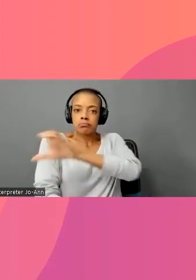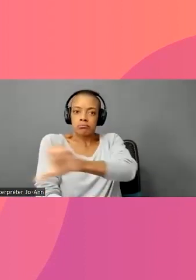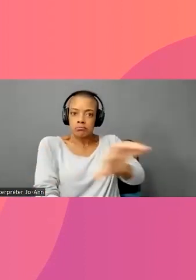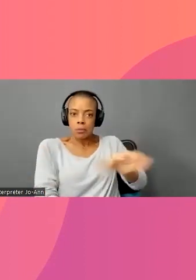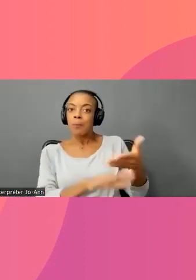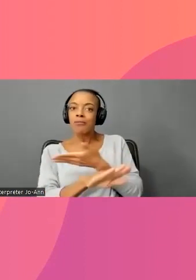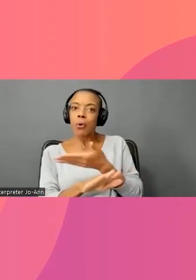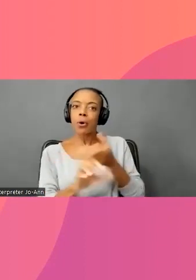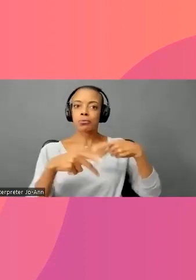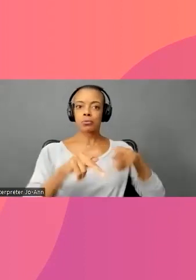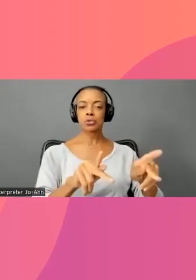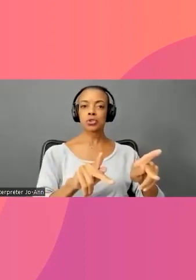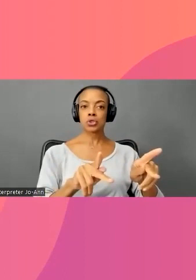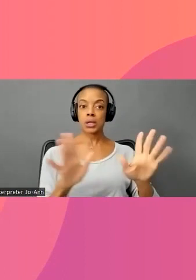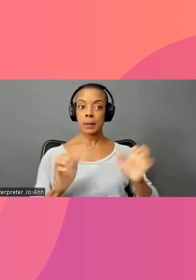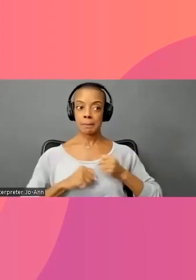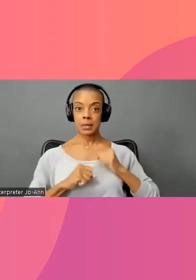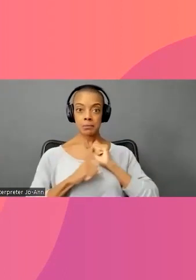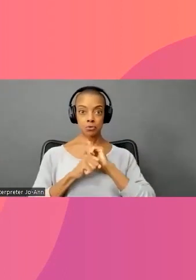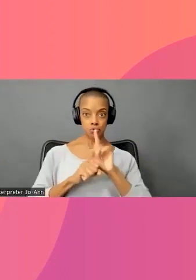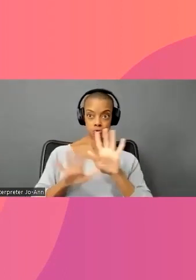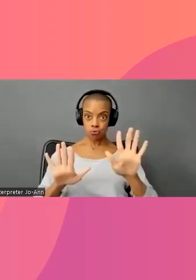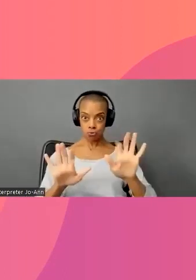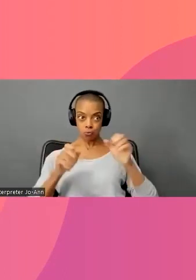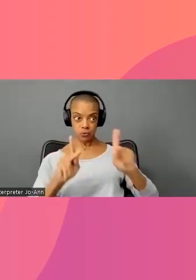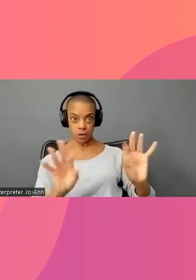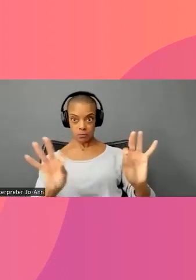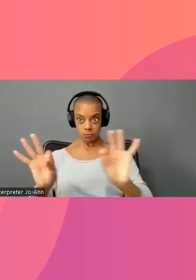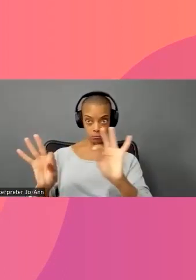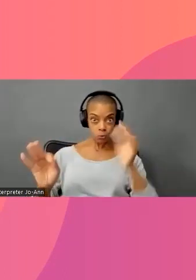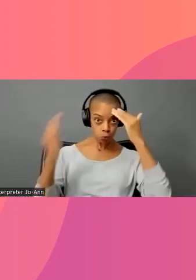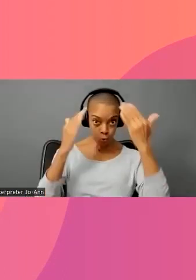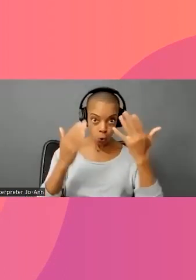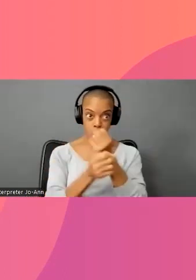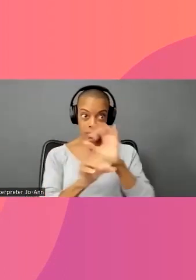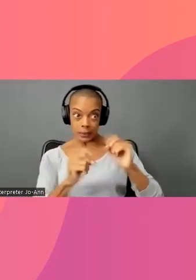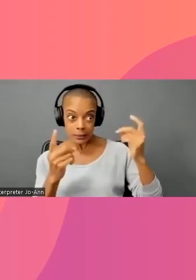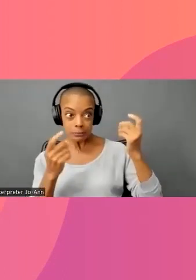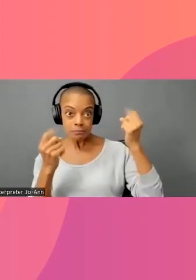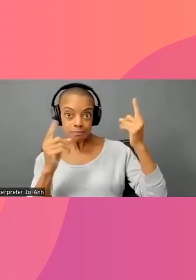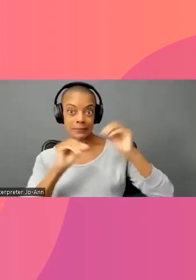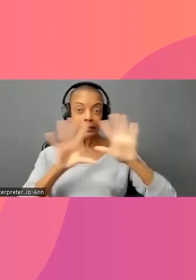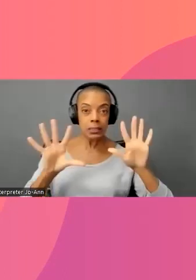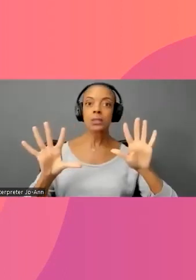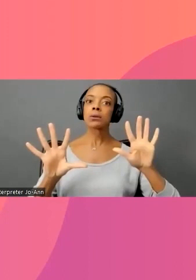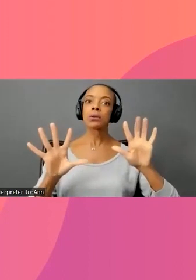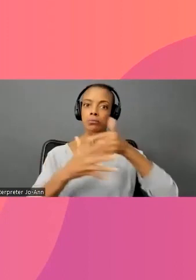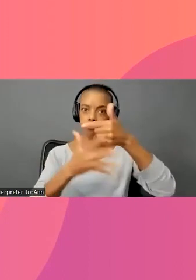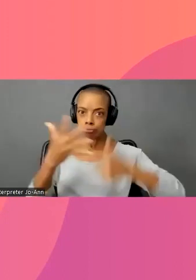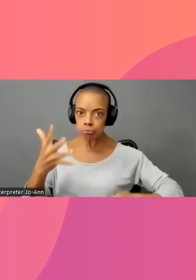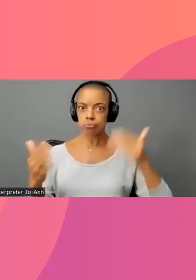l'horaire une entrevue et de me donner le consentement. Je voulais veiller à ce que le consentement de cette personne